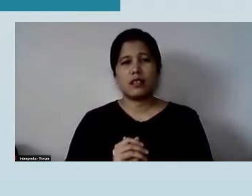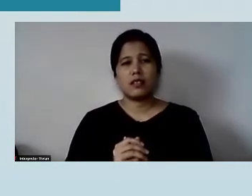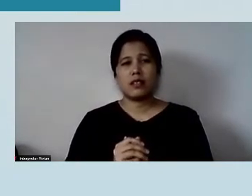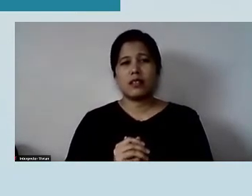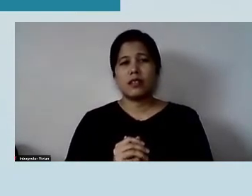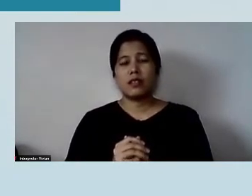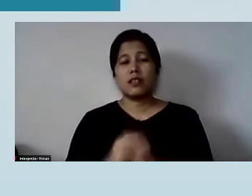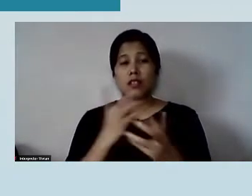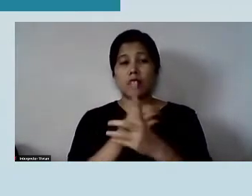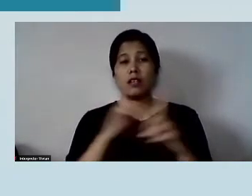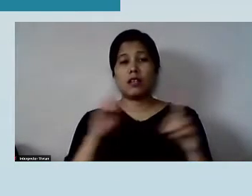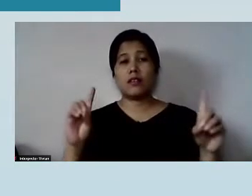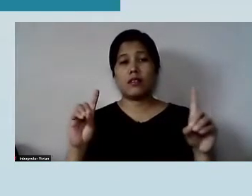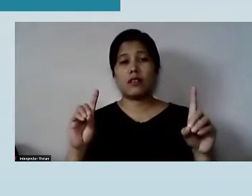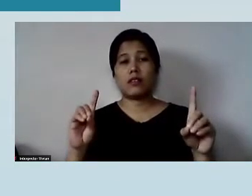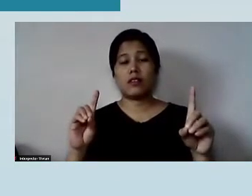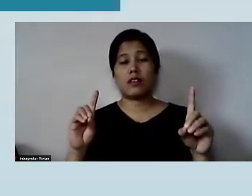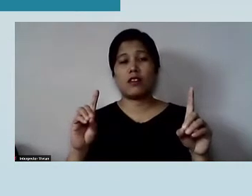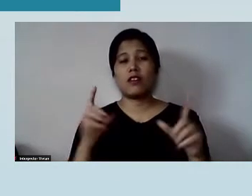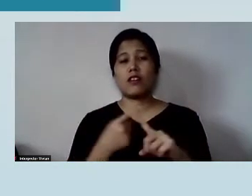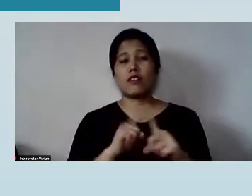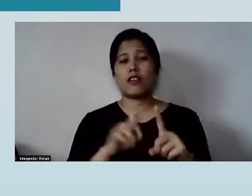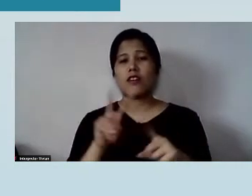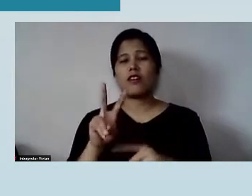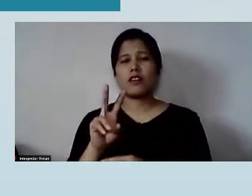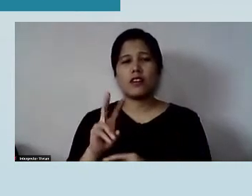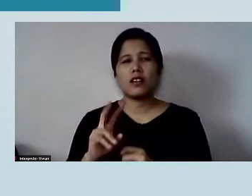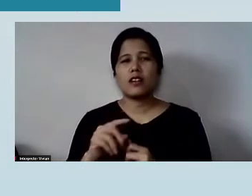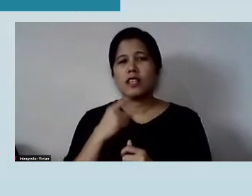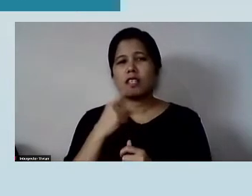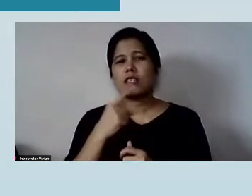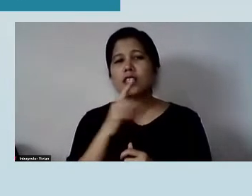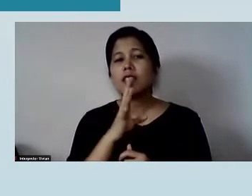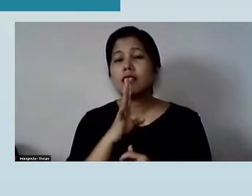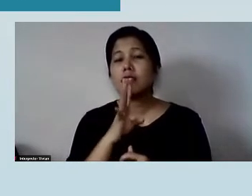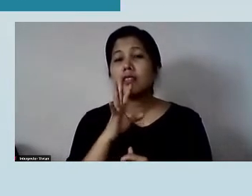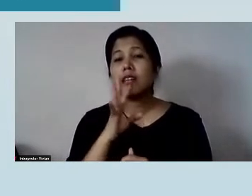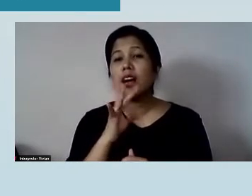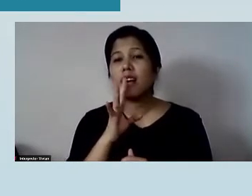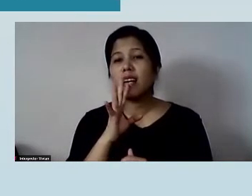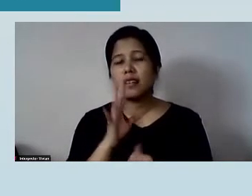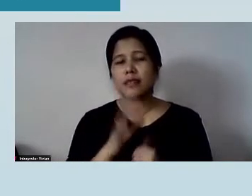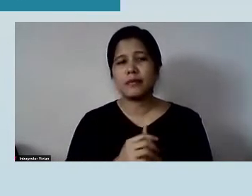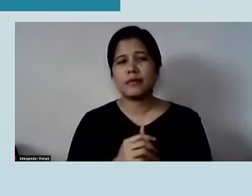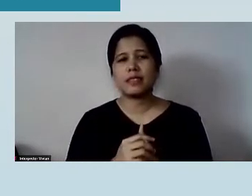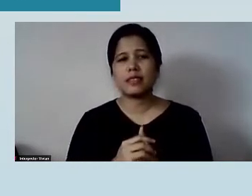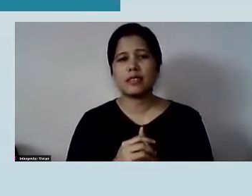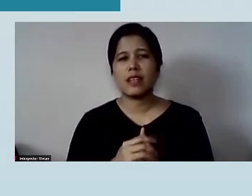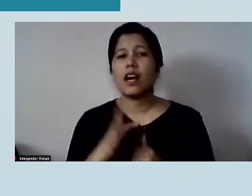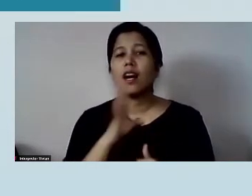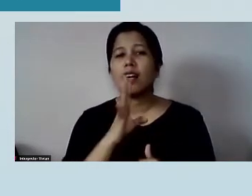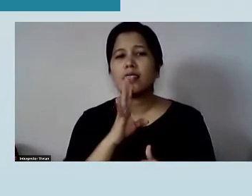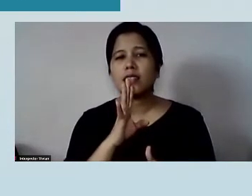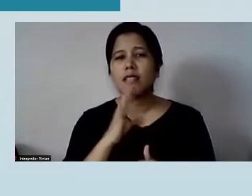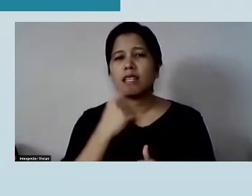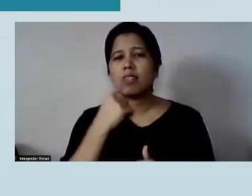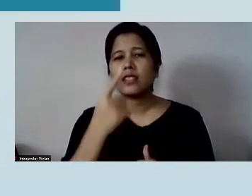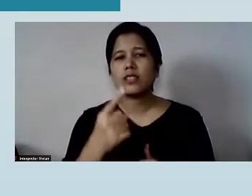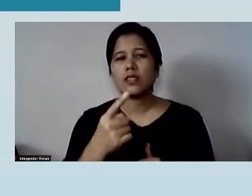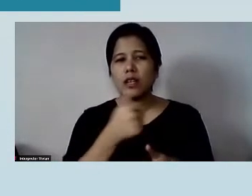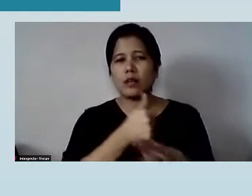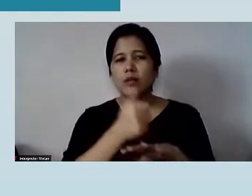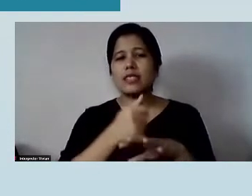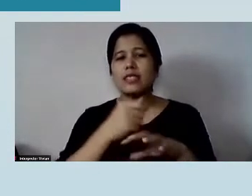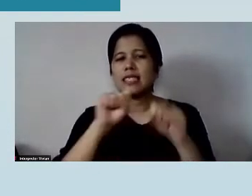vilification. And as defined in the law, this is the utterance of slanderous and abusive statements